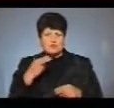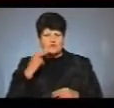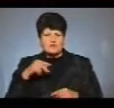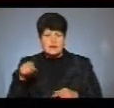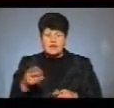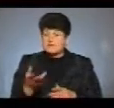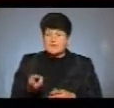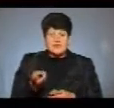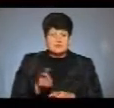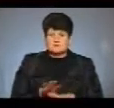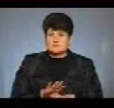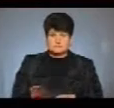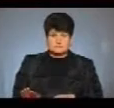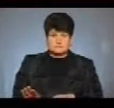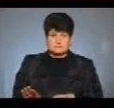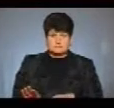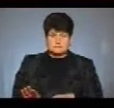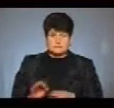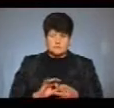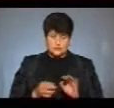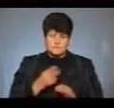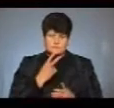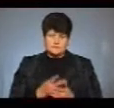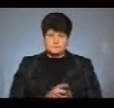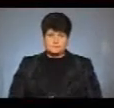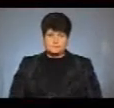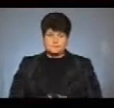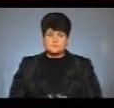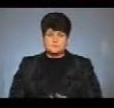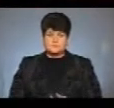на засідання не з'явилися. Подробиці у сюжеті Анжели Шови.